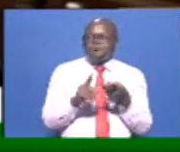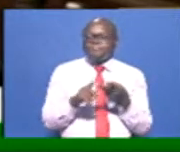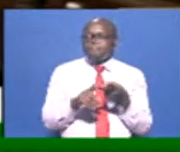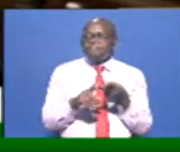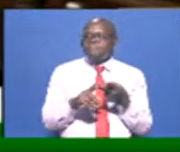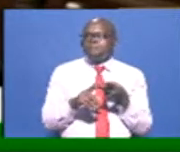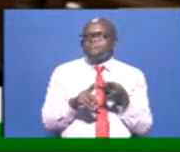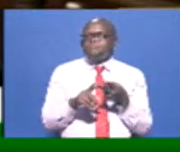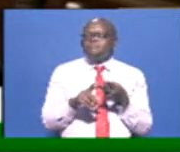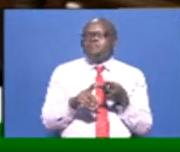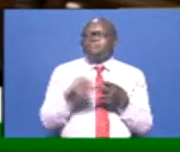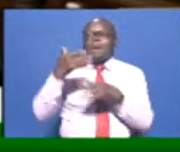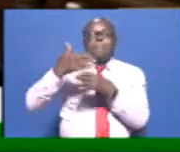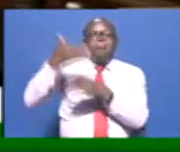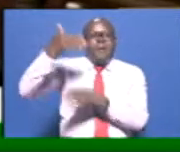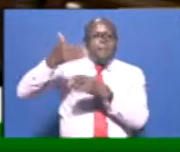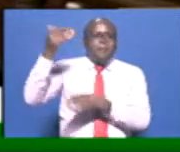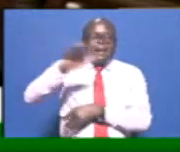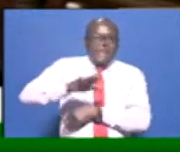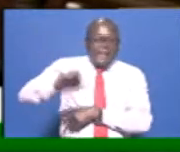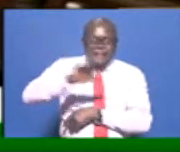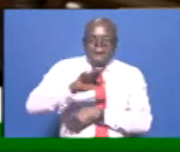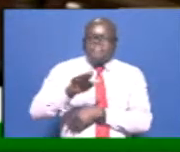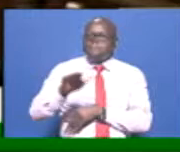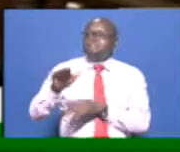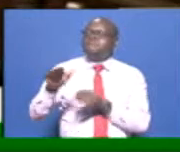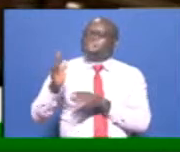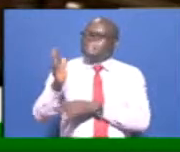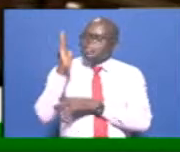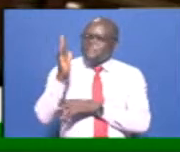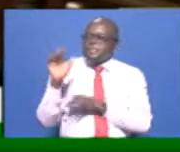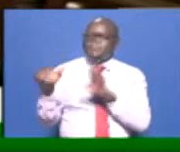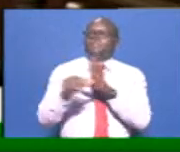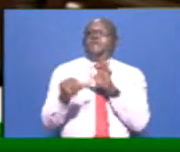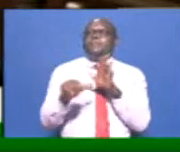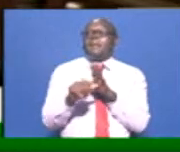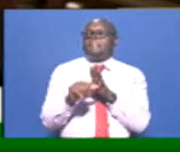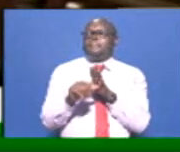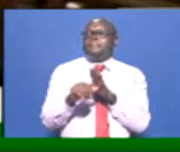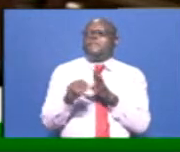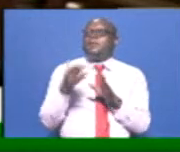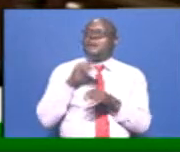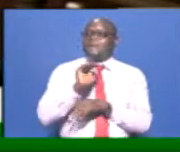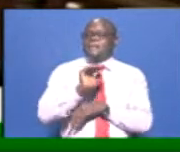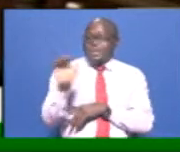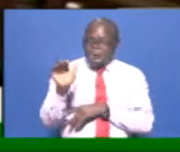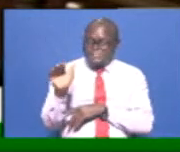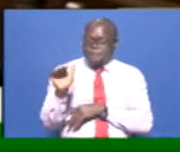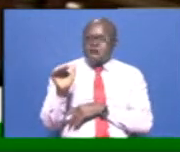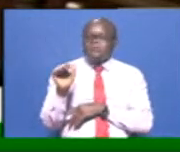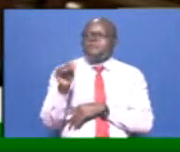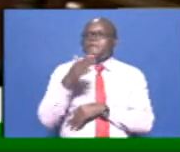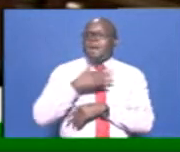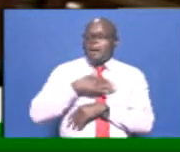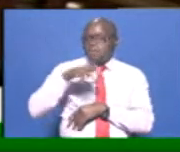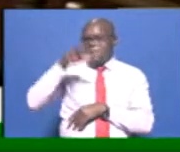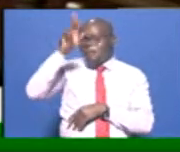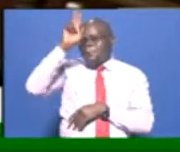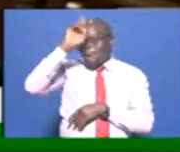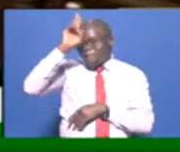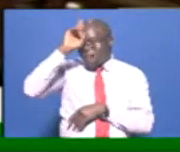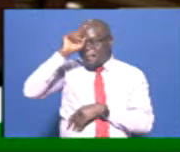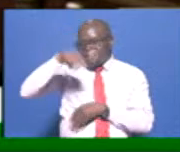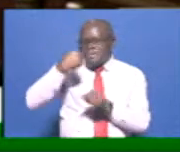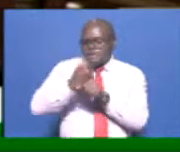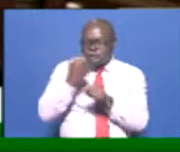sehemu za mipaka, mambo ya insecurity, nafikiri ninataka kuomba serikali yetu ichukulie jambo hilo